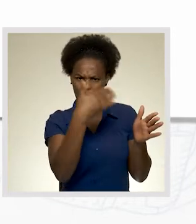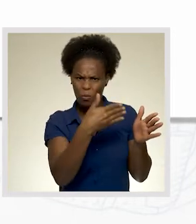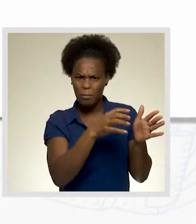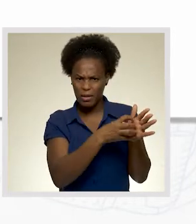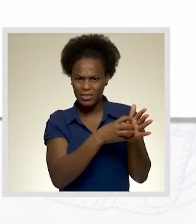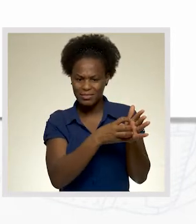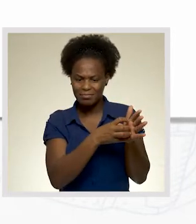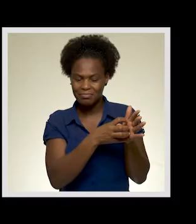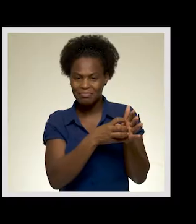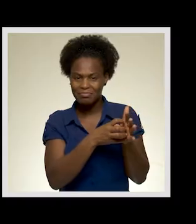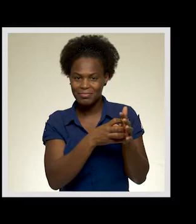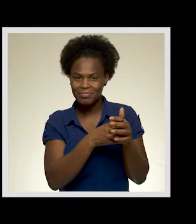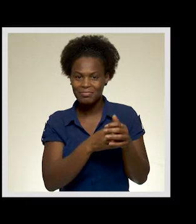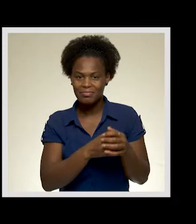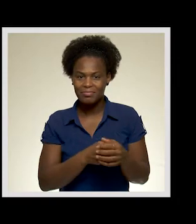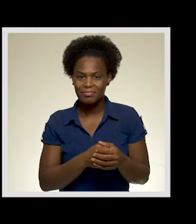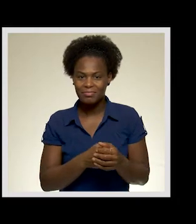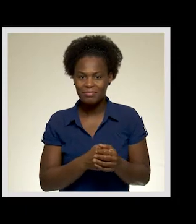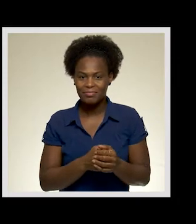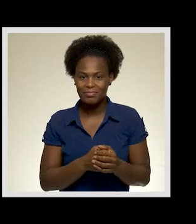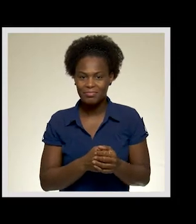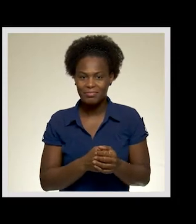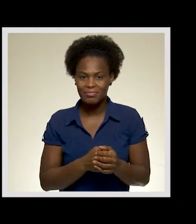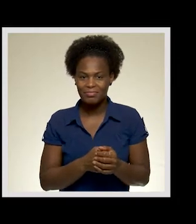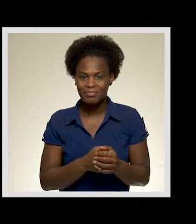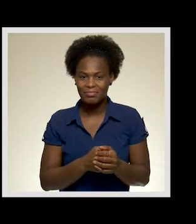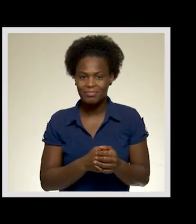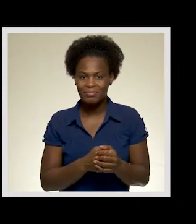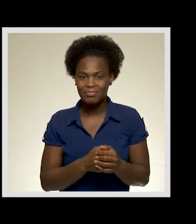La première image. Dessin, je voulais dire.